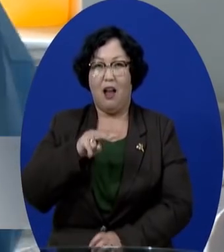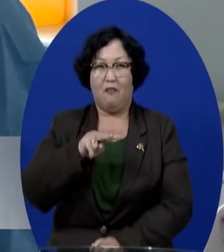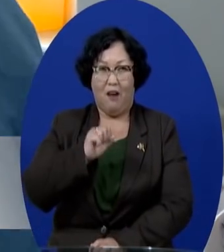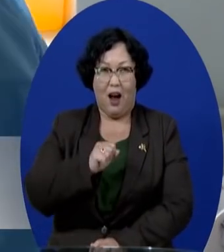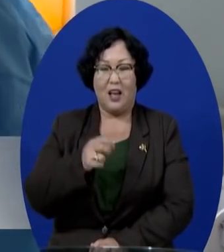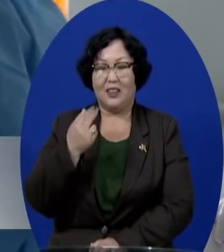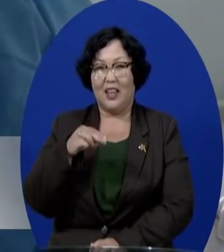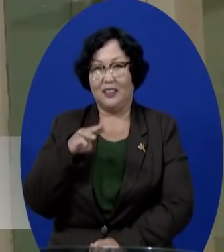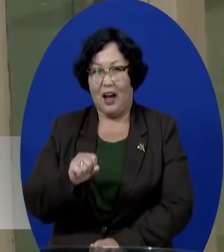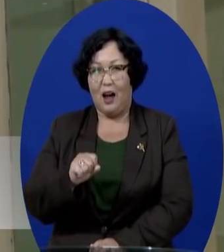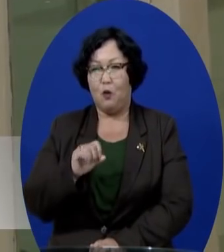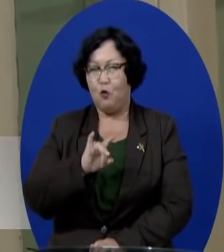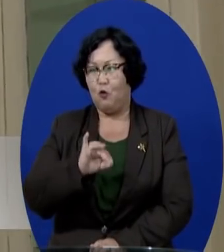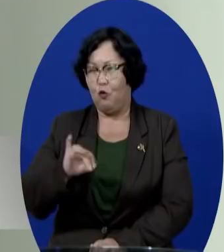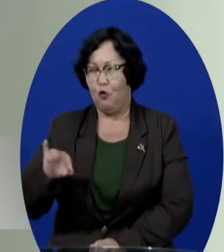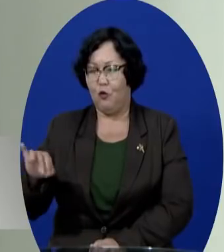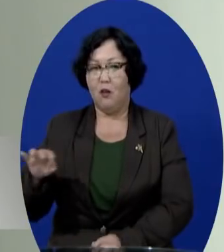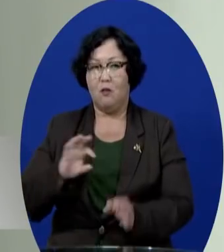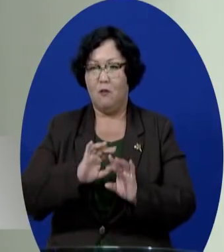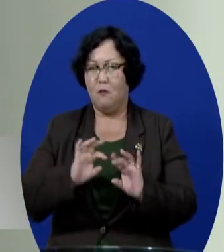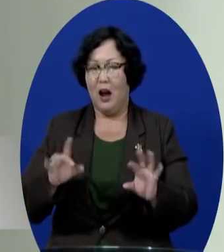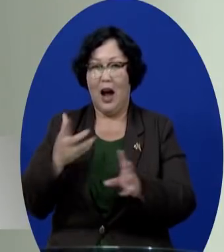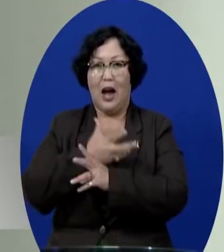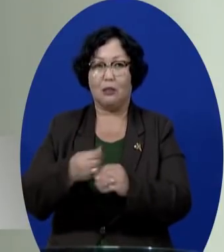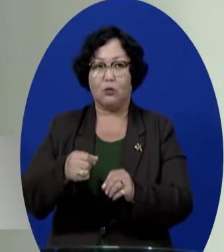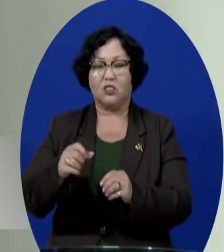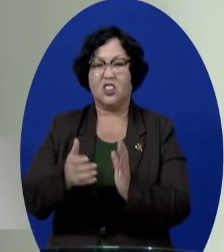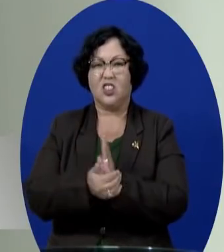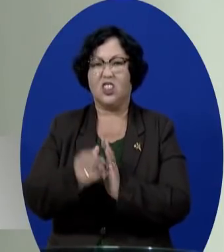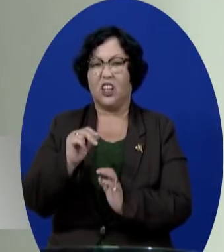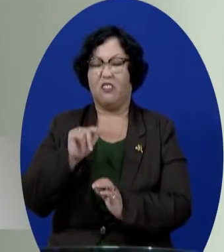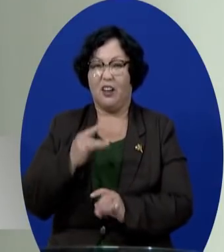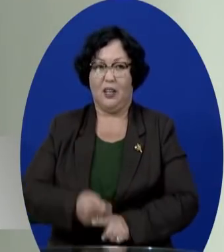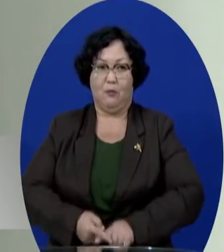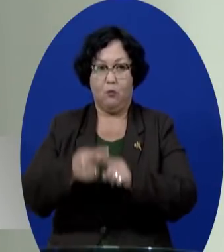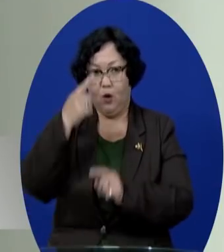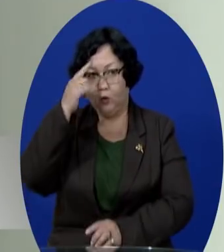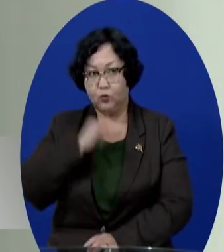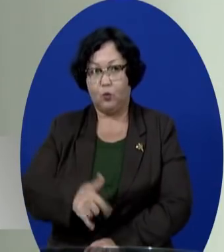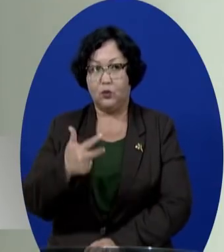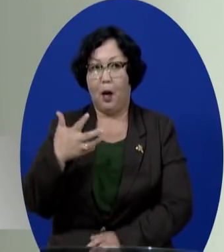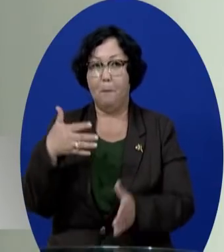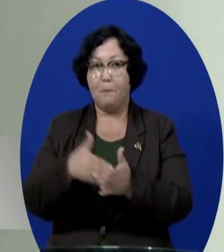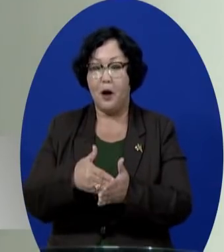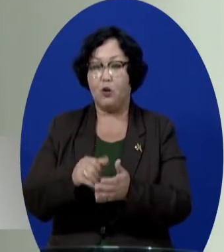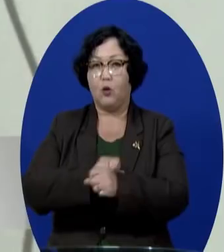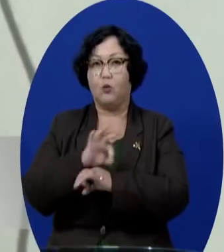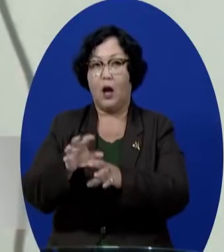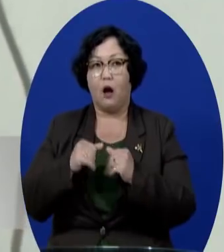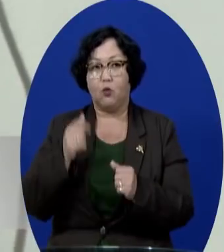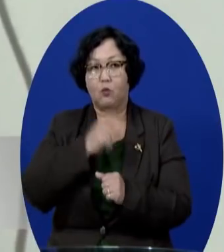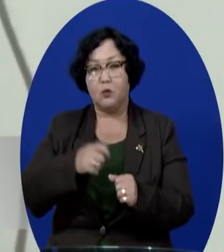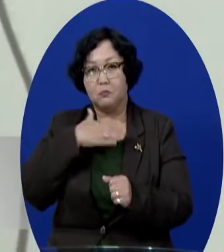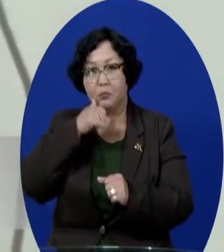гама, дельта, лямбда зэрэг хэлбэрээр тархаж, халдварлах чадвар нь улам бүр нэмэгцсээр байна. Манай улсын 35,000 коронавирусын халдвар авсан хүн судалгаа хийхэд